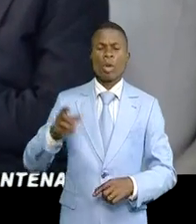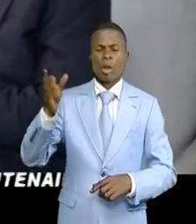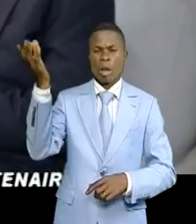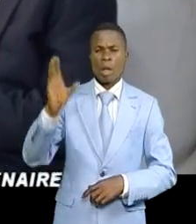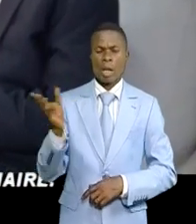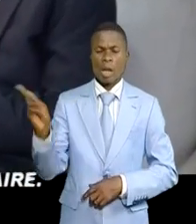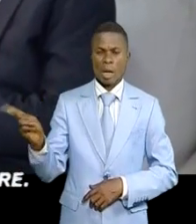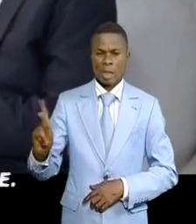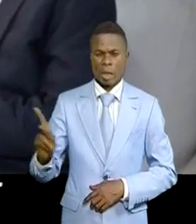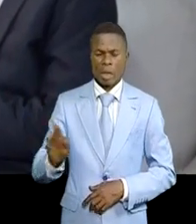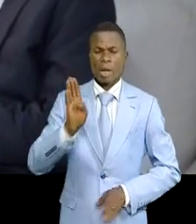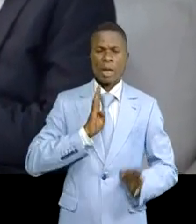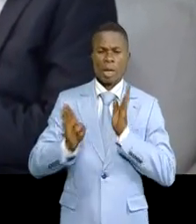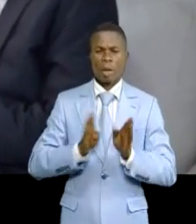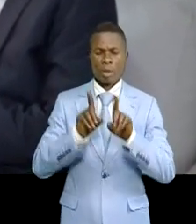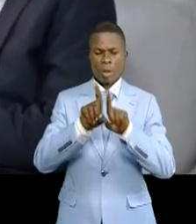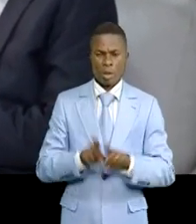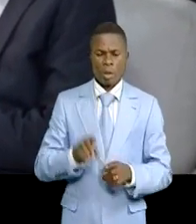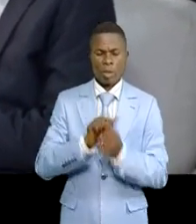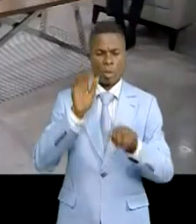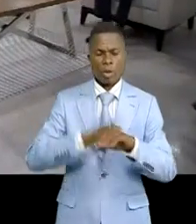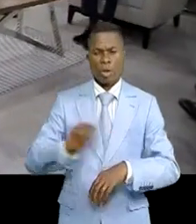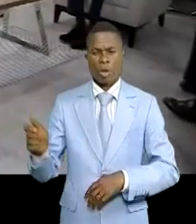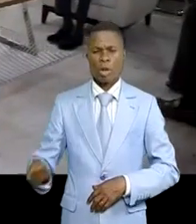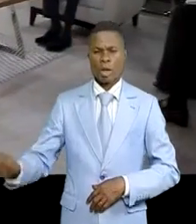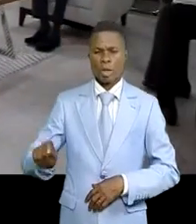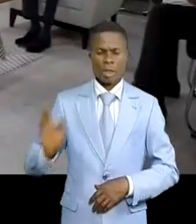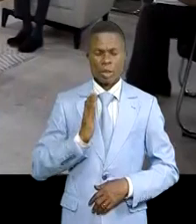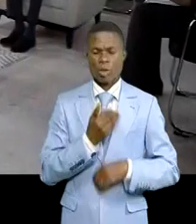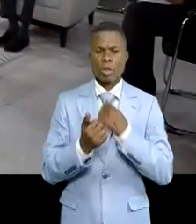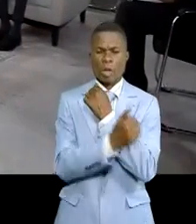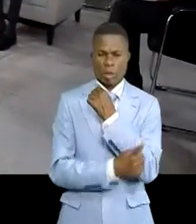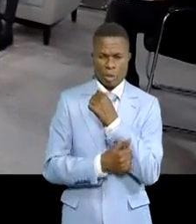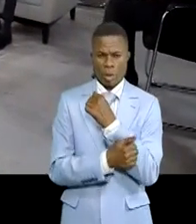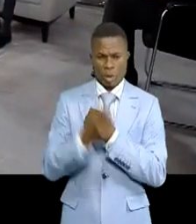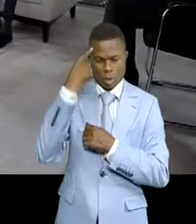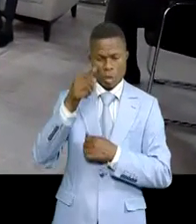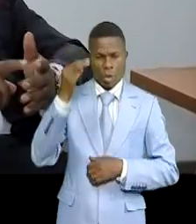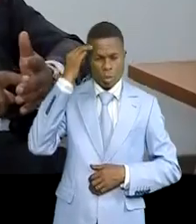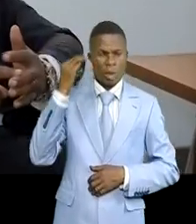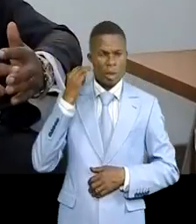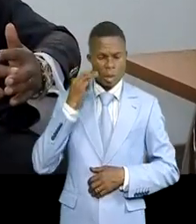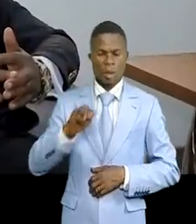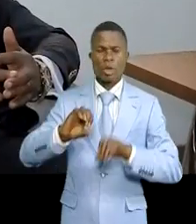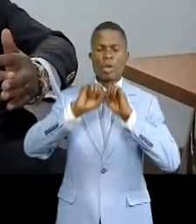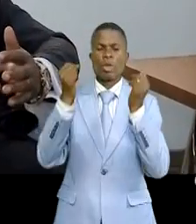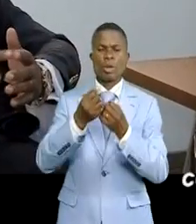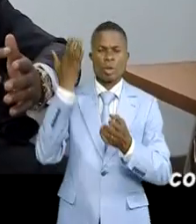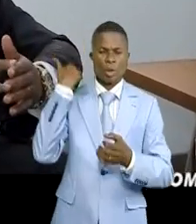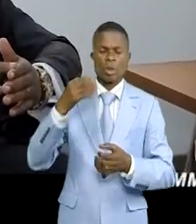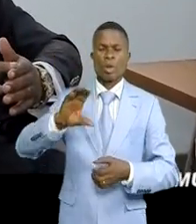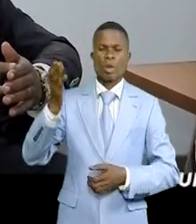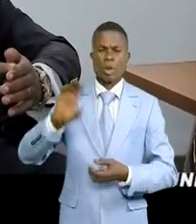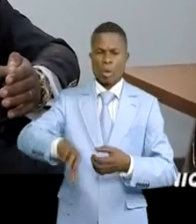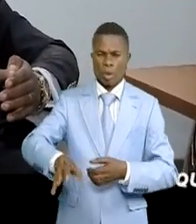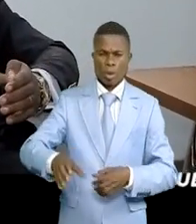de Beni et ceux survenus dans d'autres territoires de la RDC. Pour l'hôte du ministre des Ressources hydrauliques et